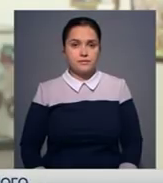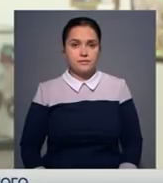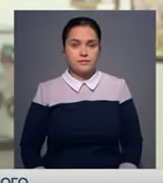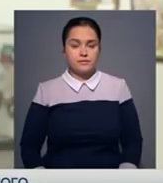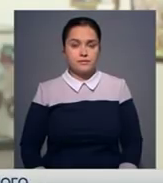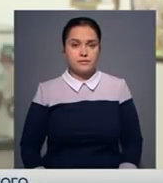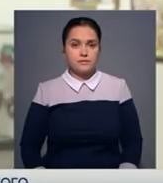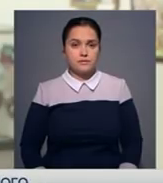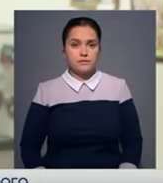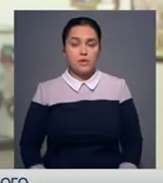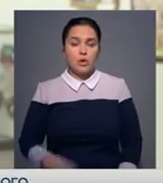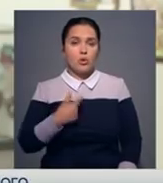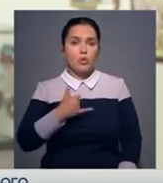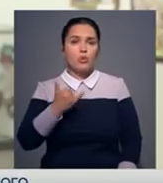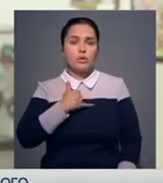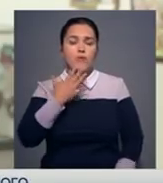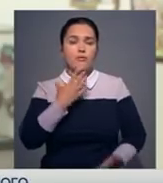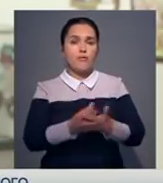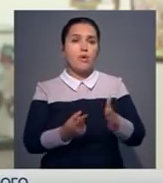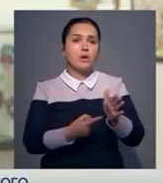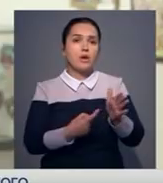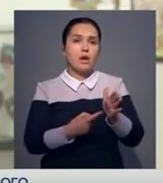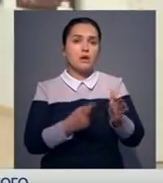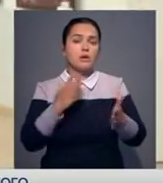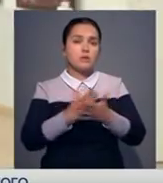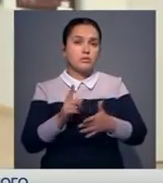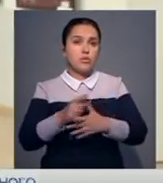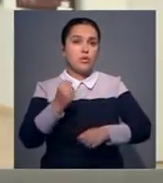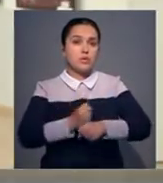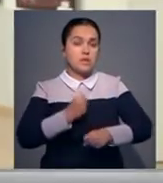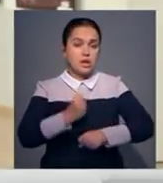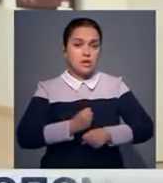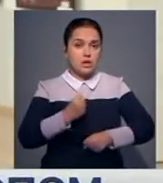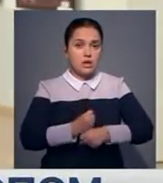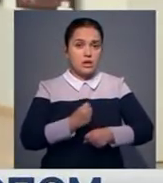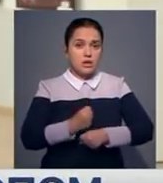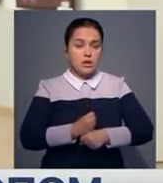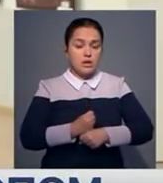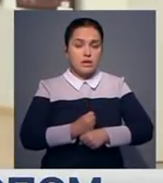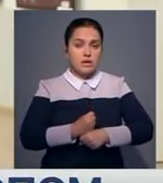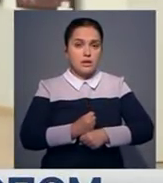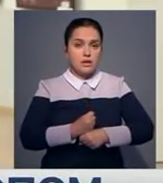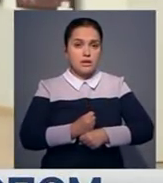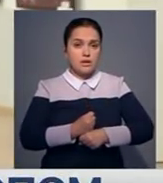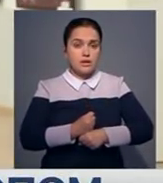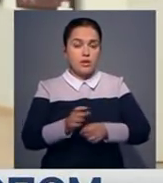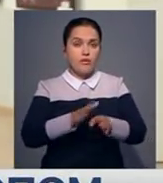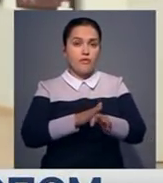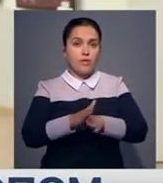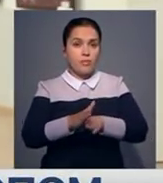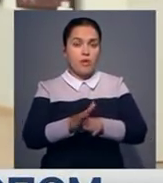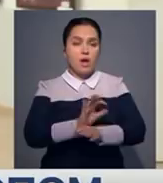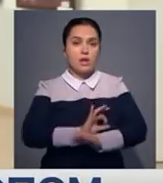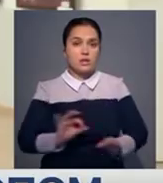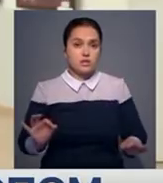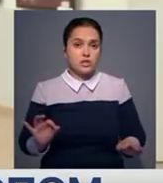наши нецкие, карагандинские, когда авторство братьев Джунусовых. Есть достаточно мелкие работы, которые выполнены просто